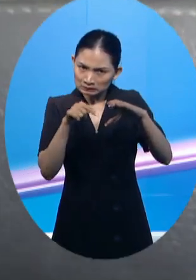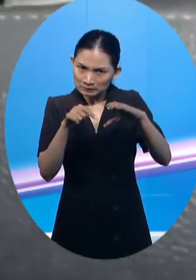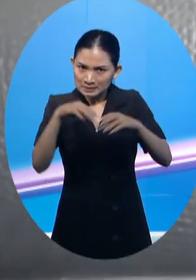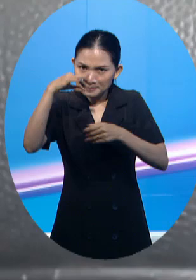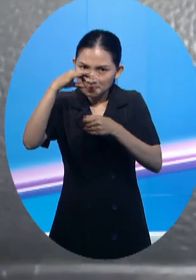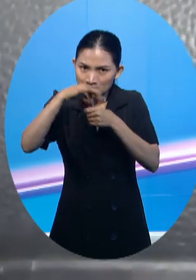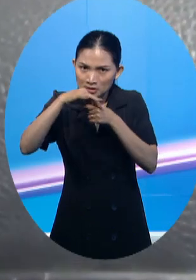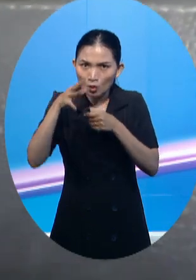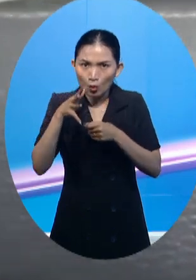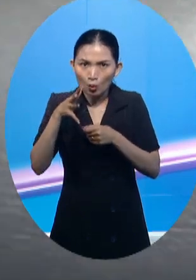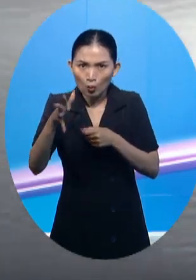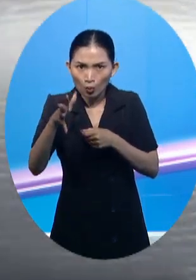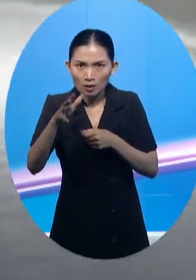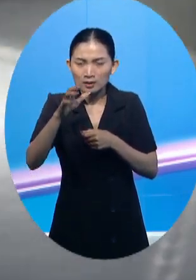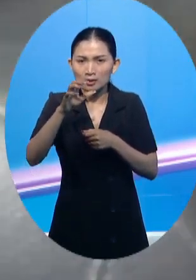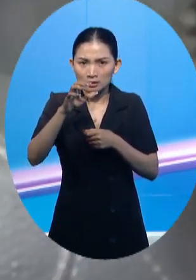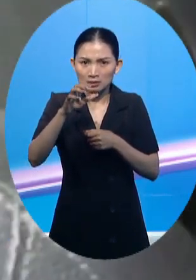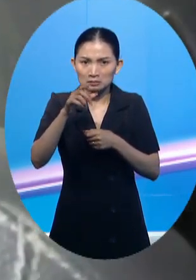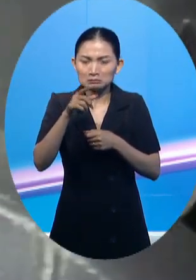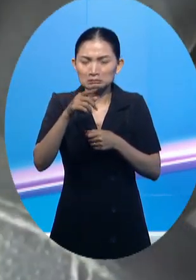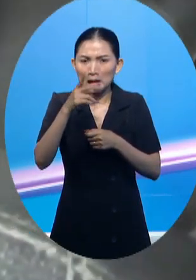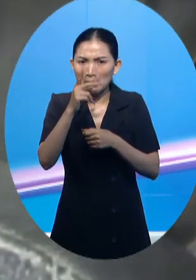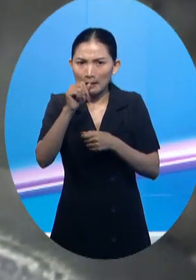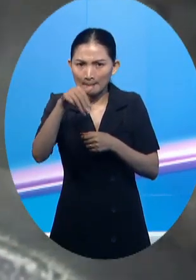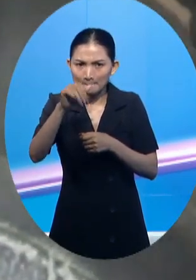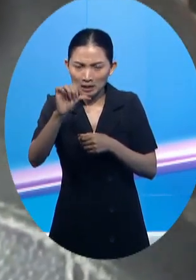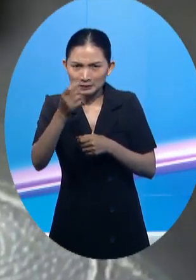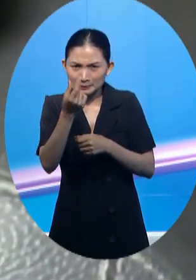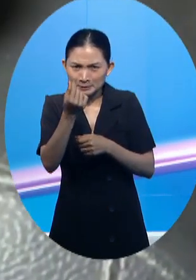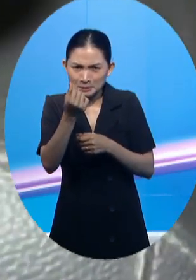sinwa và hamas đã đầu tư hàng triệu đô la để xây đường hợp này